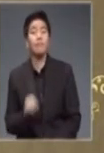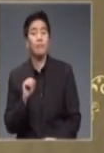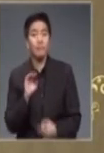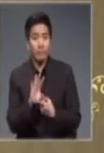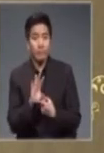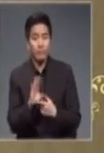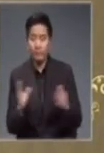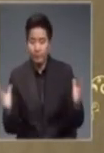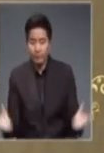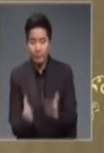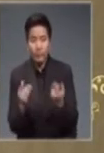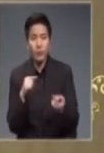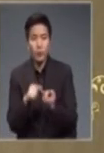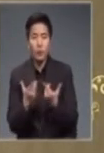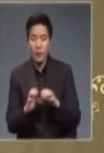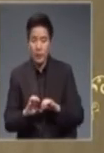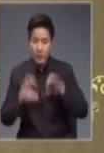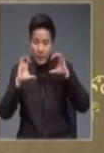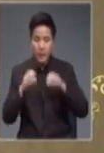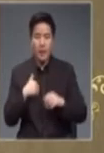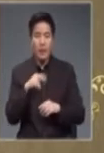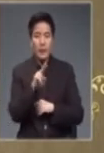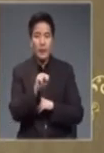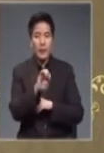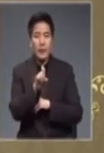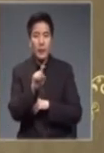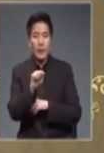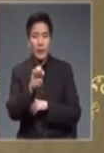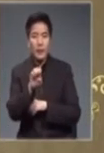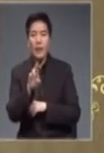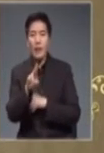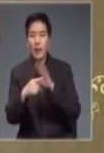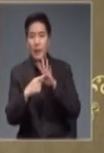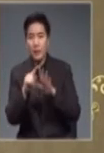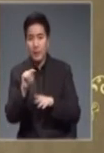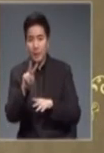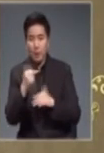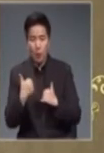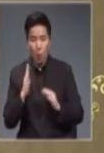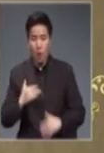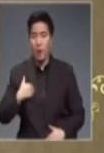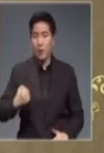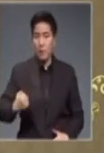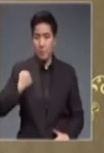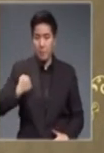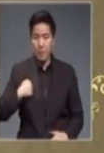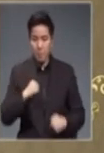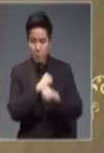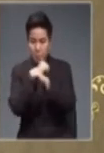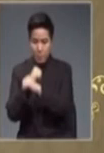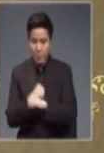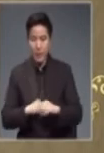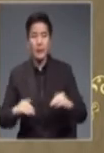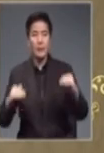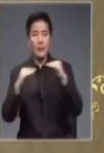การเมืองหลายท่านหลายพรรคได้ออกมาพูดในเชิงที่สร้างสรรค์ที่เราจะต้องร่วมมือกันขจัดคนไม่ดีออกไปจากการเมืองไทยให้ได้เราจะต้องมี